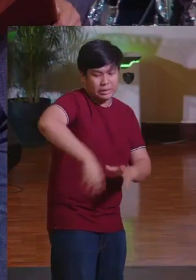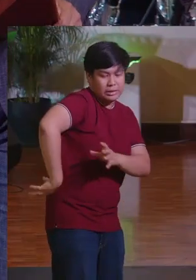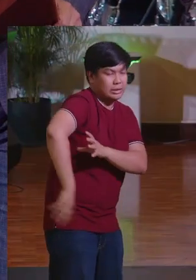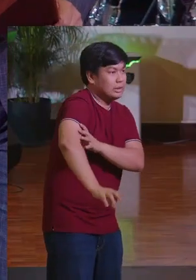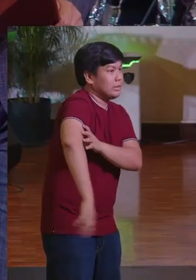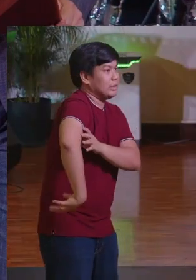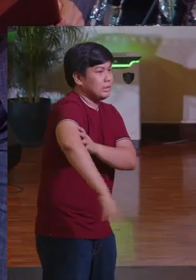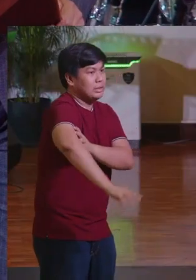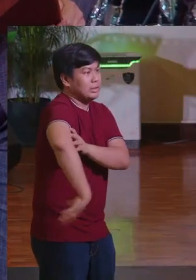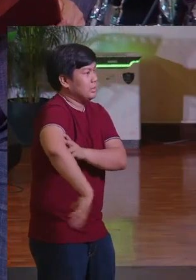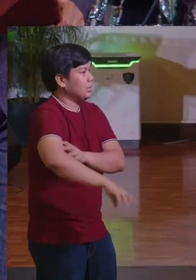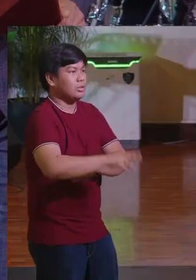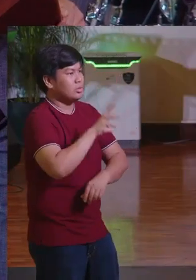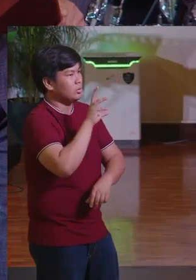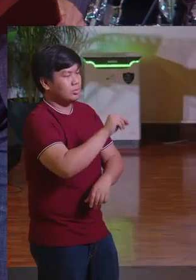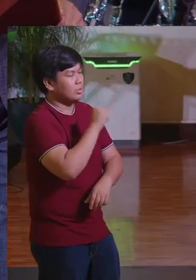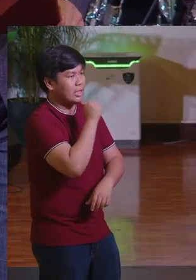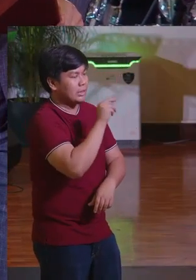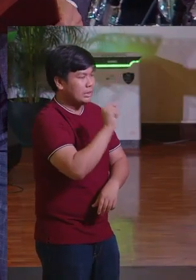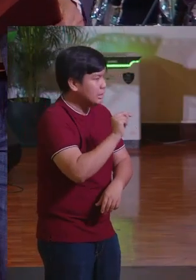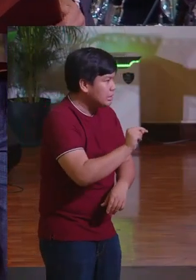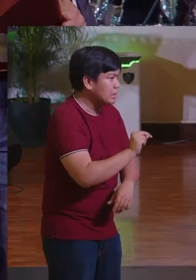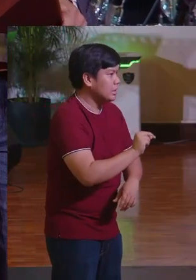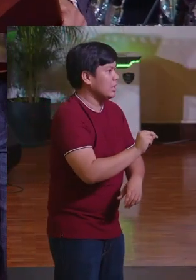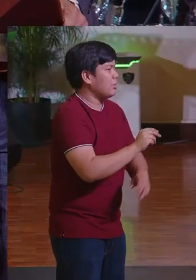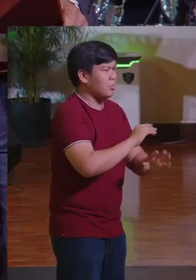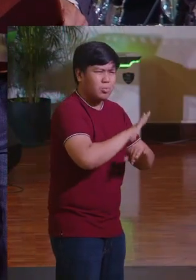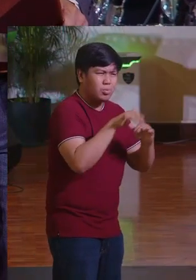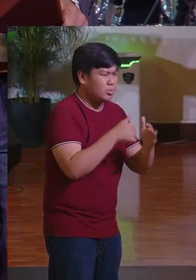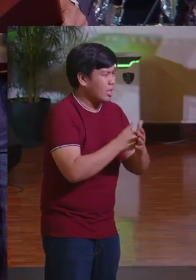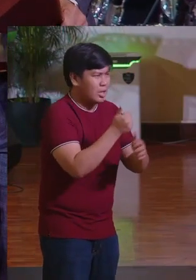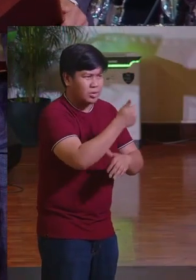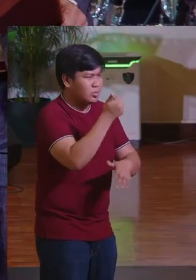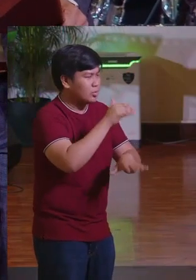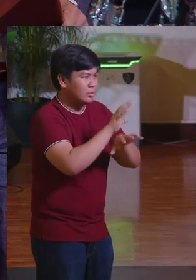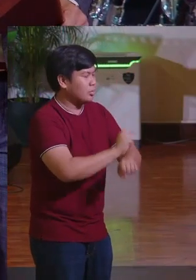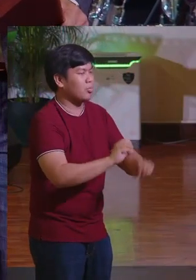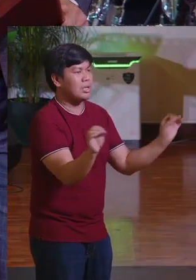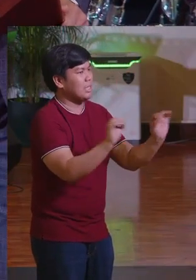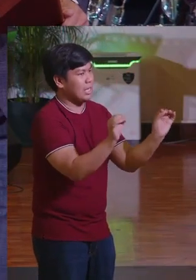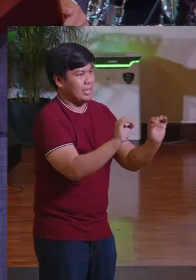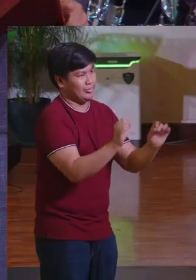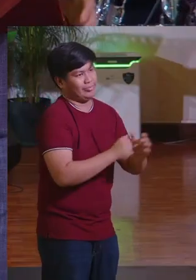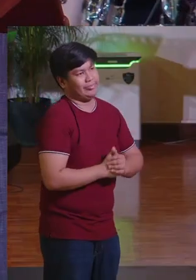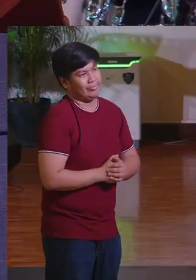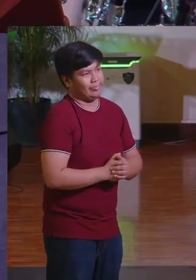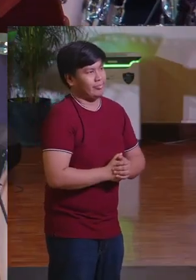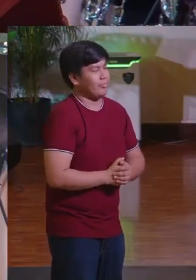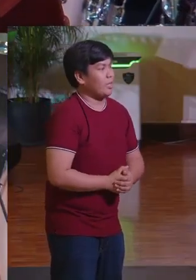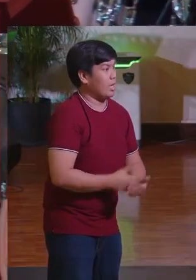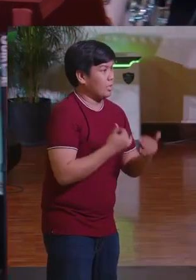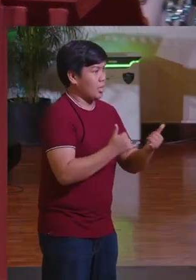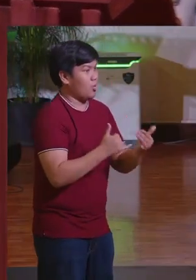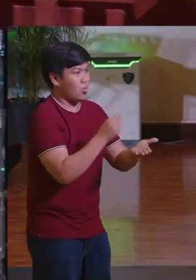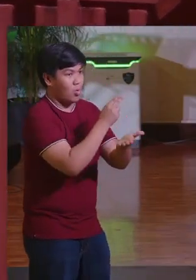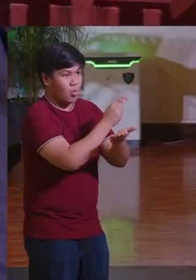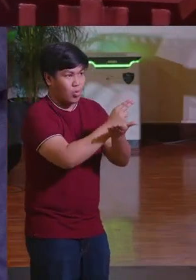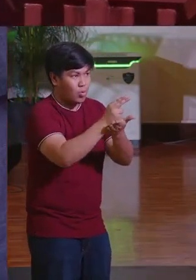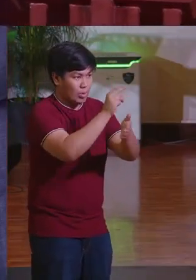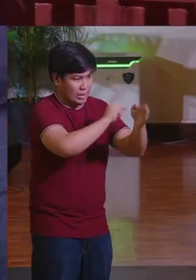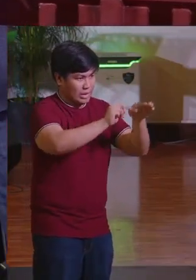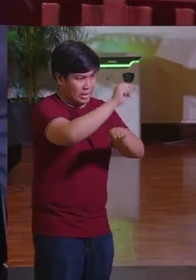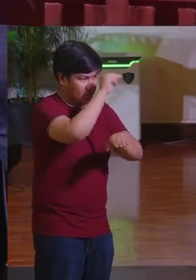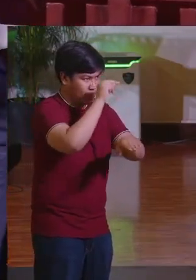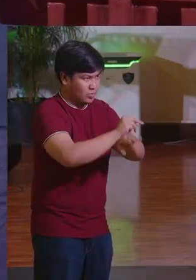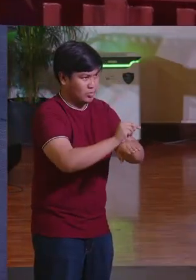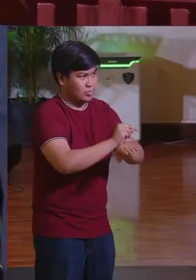pare. Tayo po ay royal priesthood, a holy nation. Ibig sabihin tayo po ay itinalaga